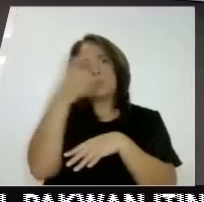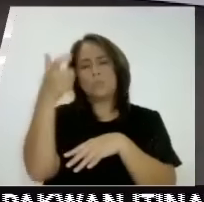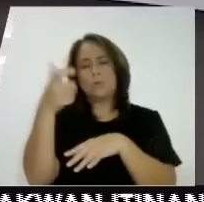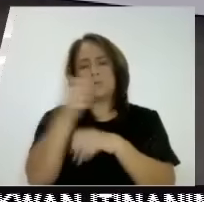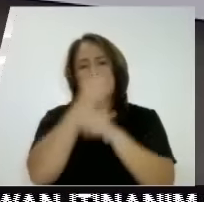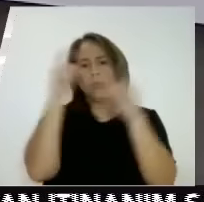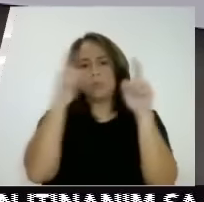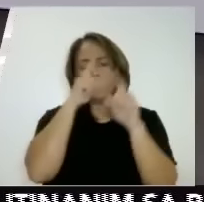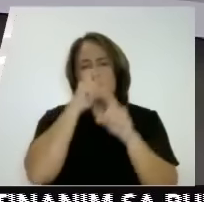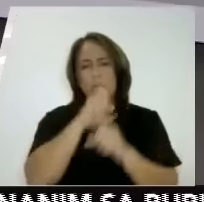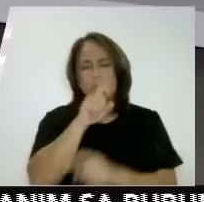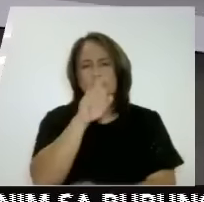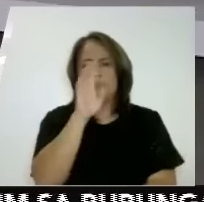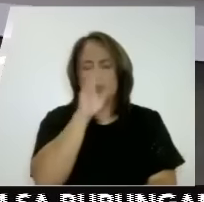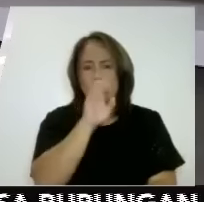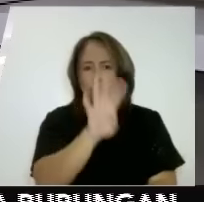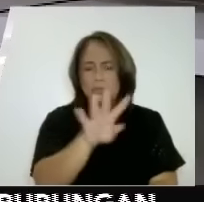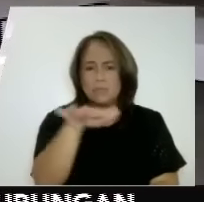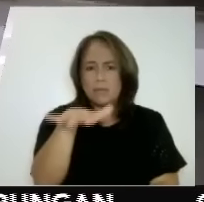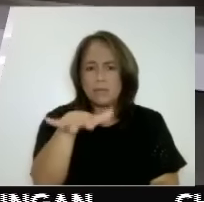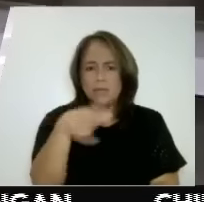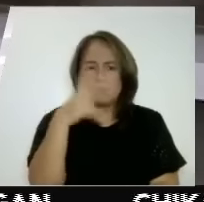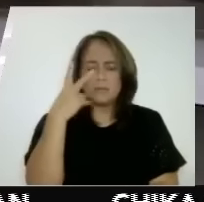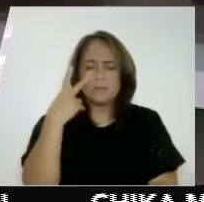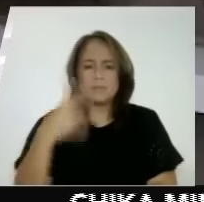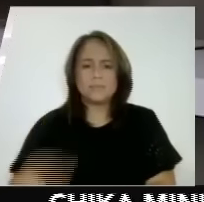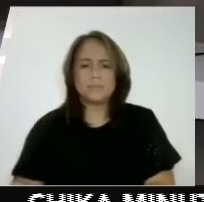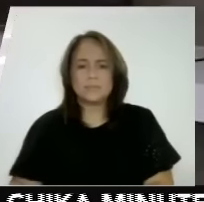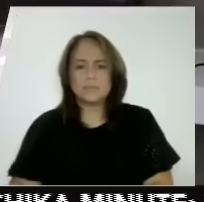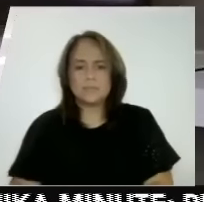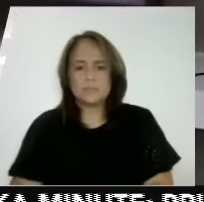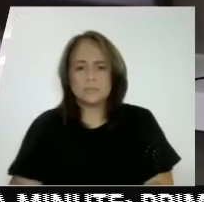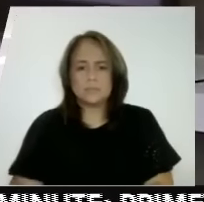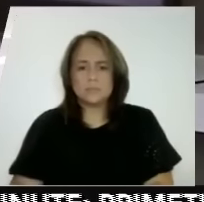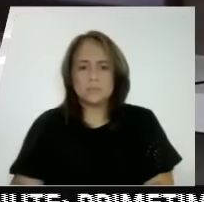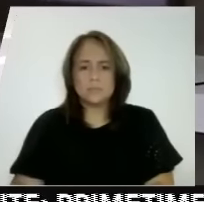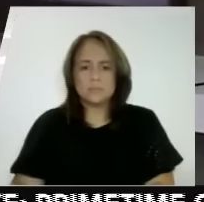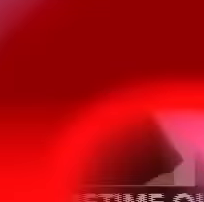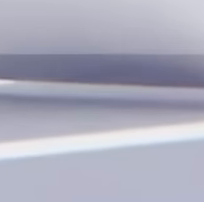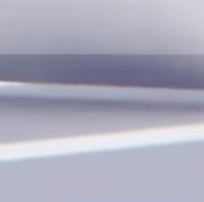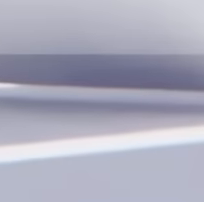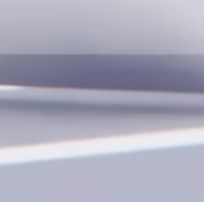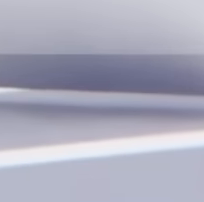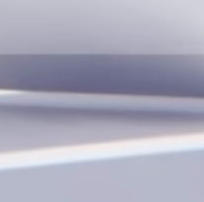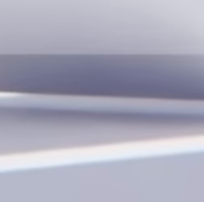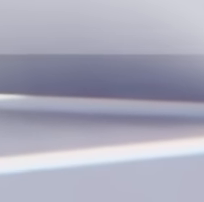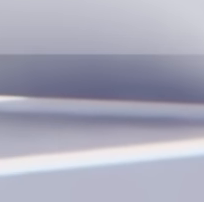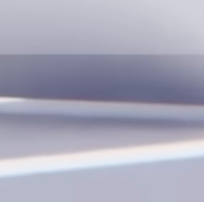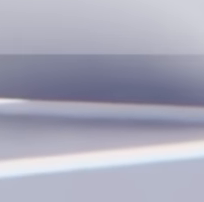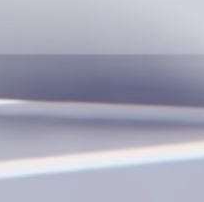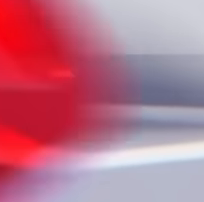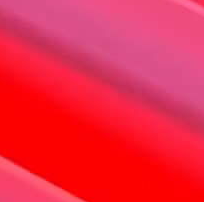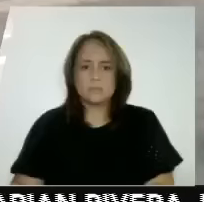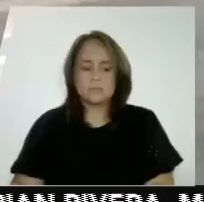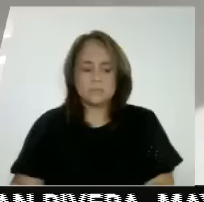gulang. Nakatutok si Chris Zuniga ng GMA Regional TV 1 North Central Luzon.